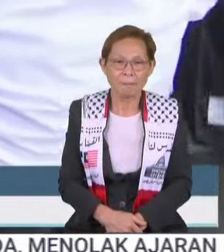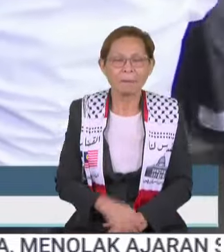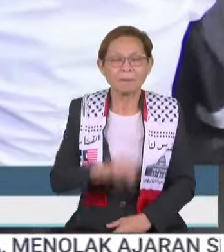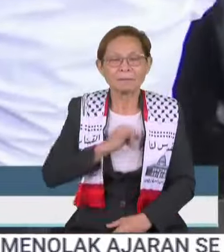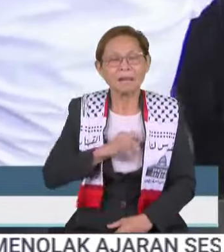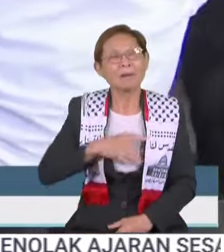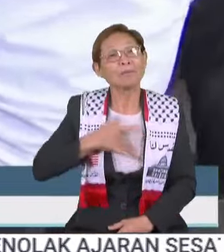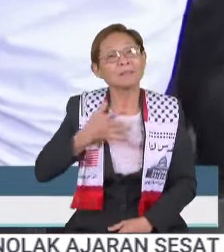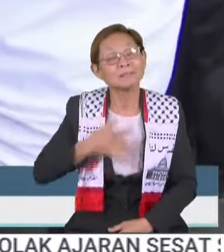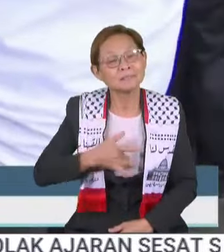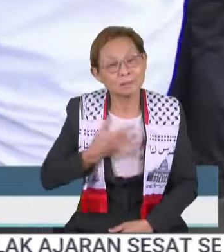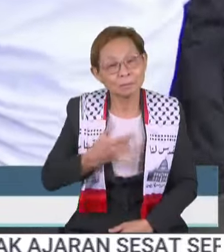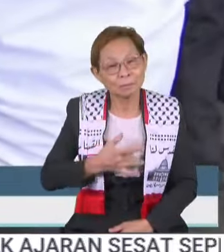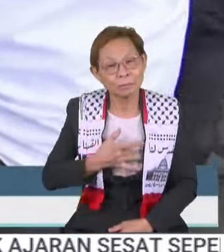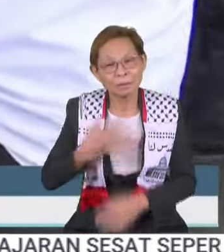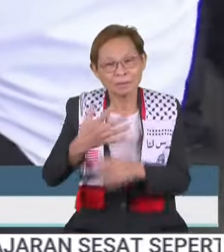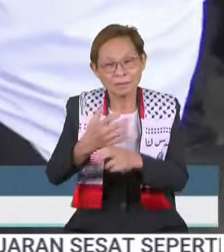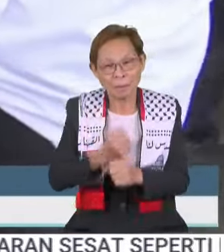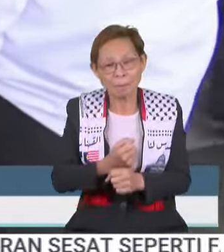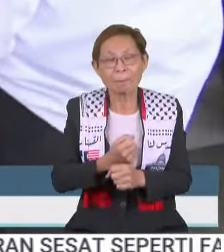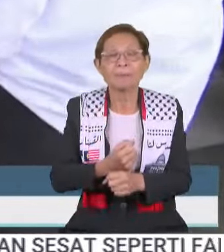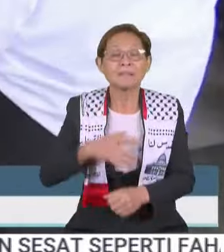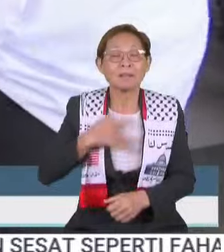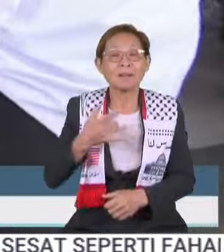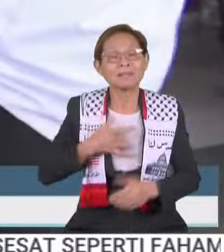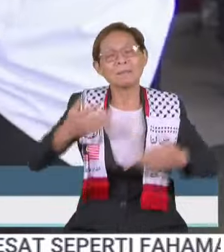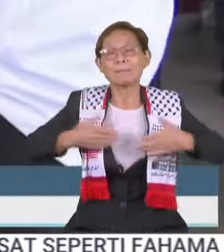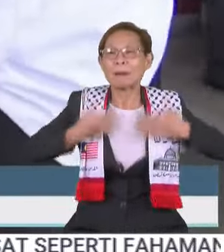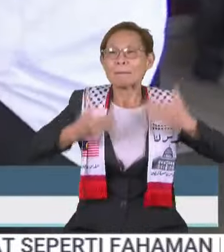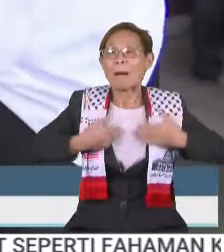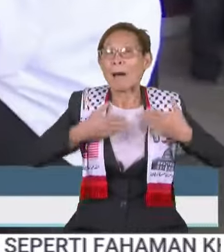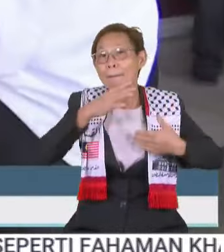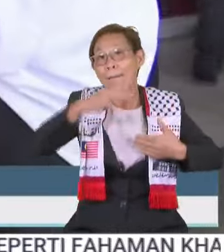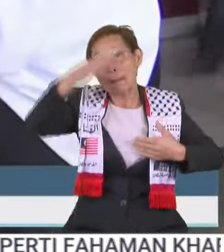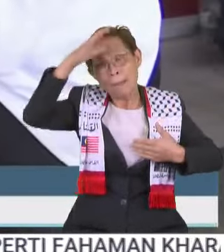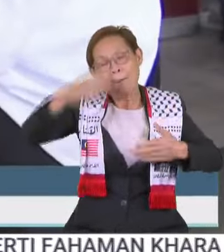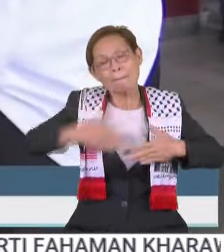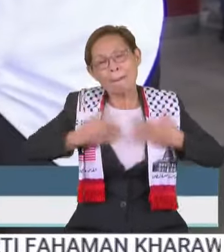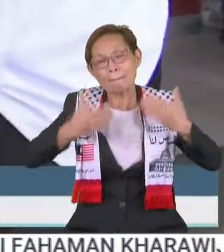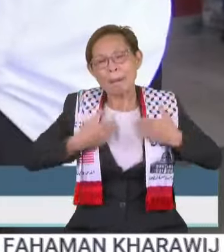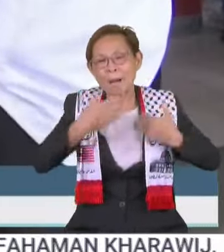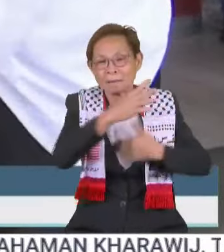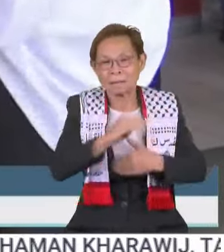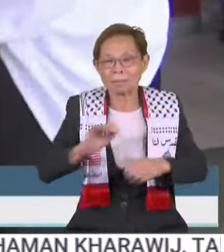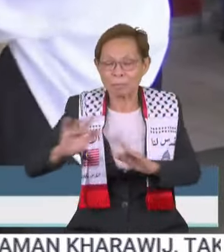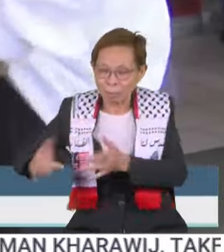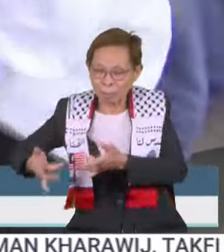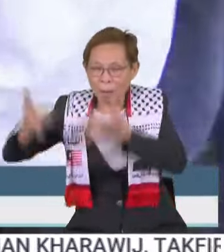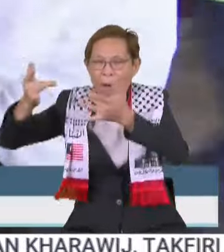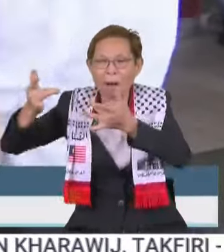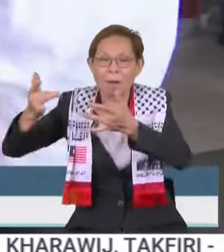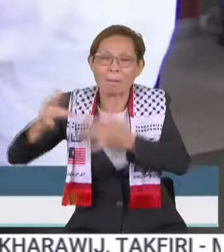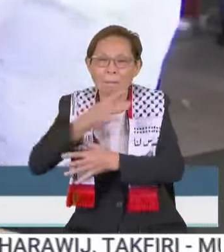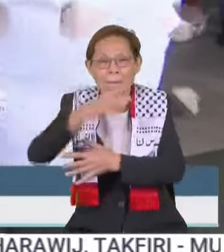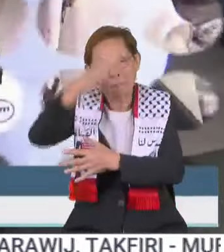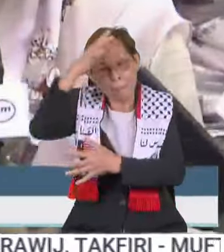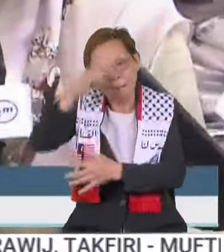Saya berasa dapat menggembirakan ibu bapa saya dan meringankan